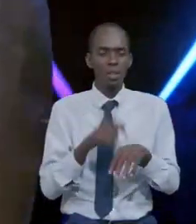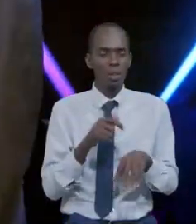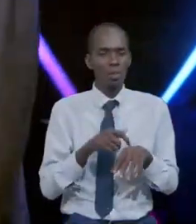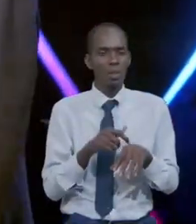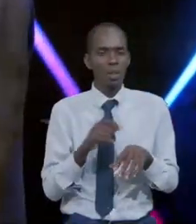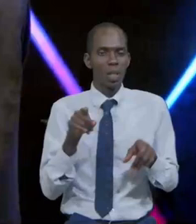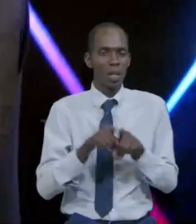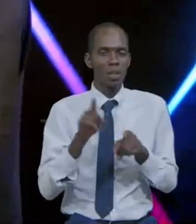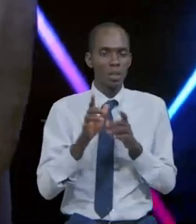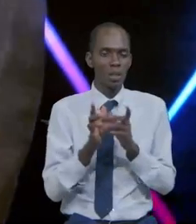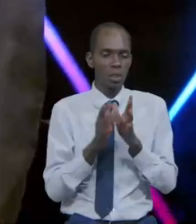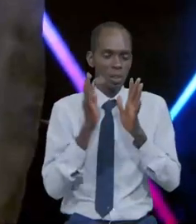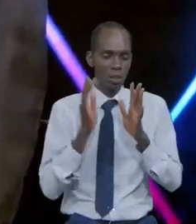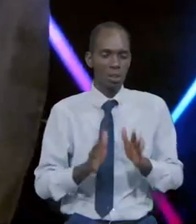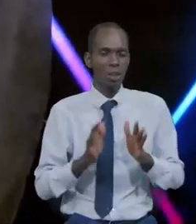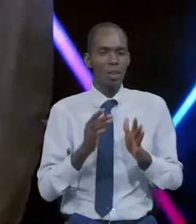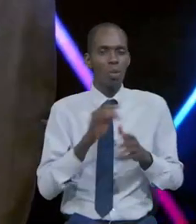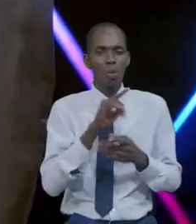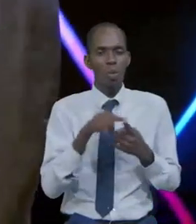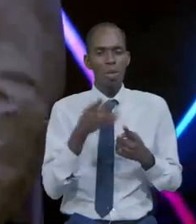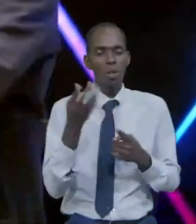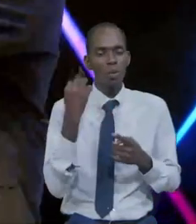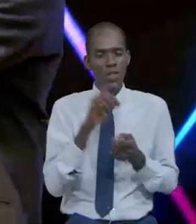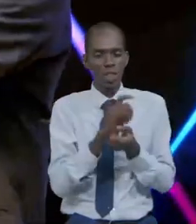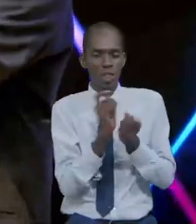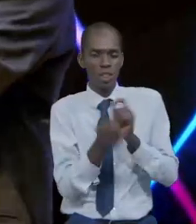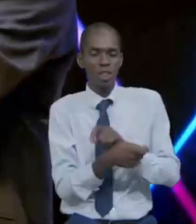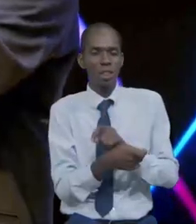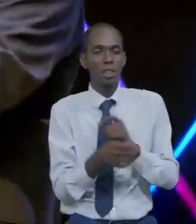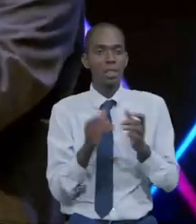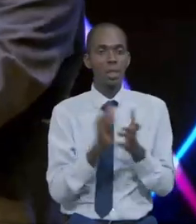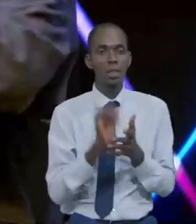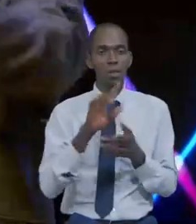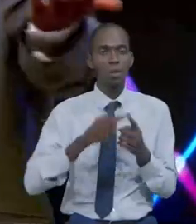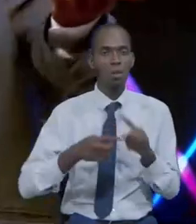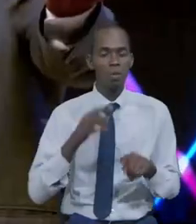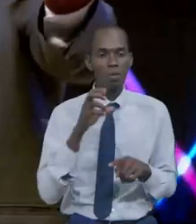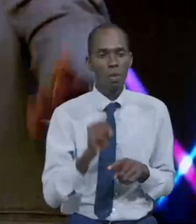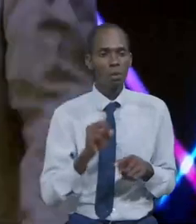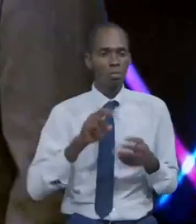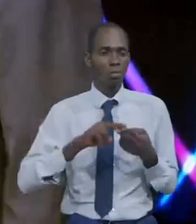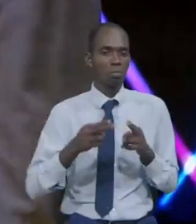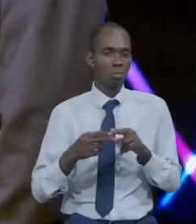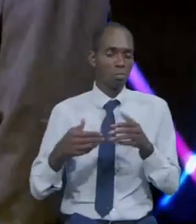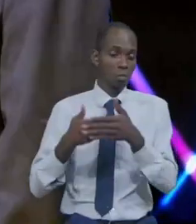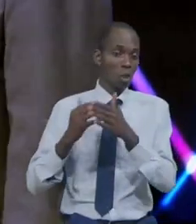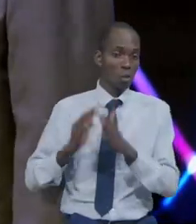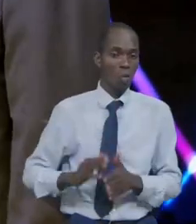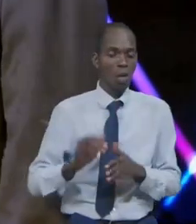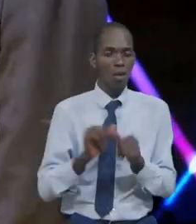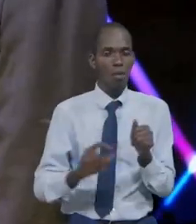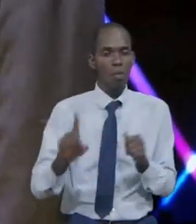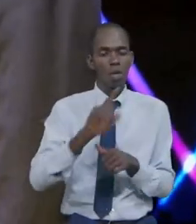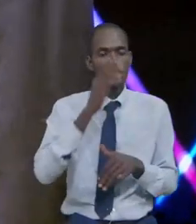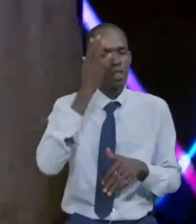est-ce que tu peux te référer à ta première, à tes premiers moments dans le Seigneur, comment tu as connu le Seigneur